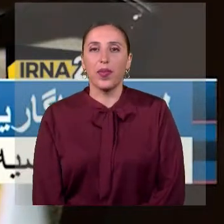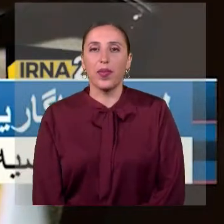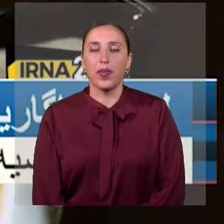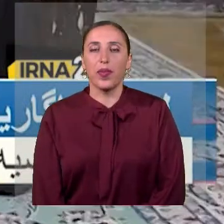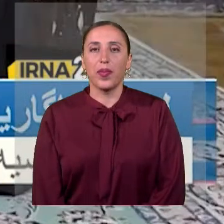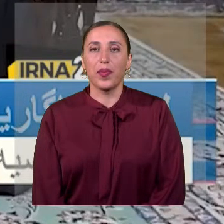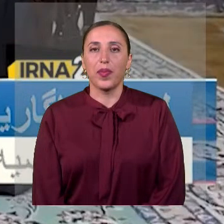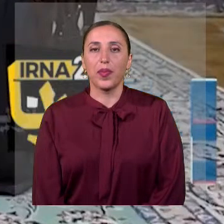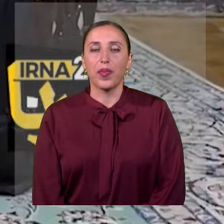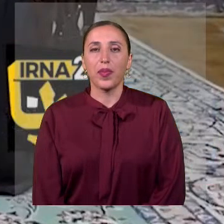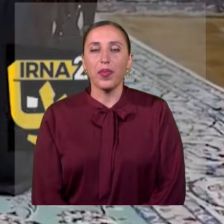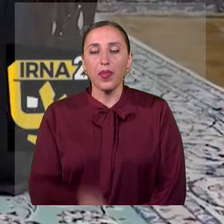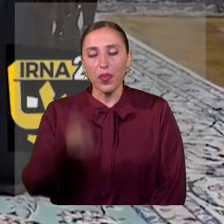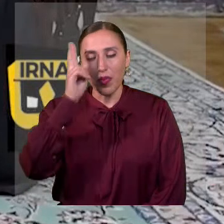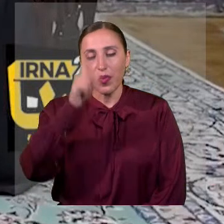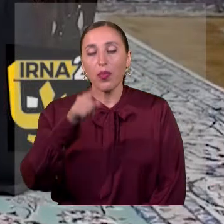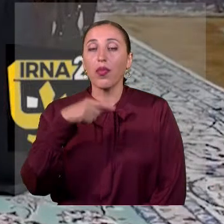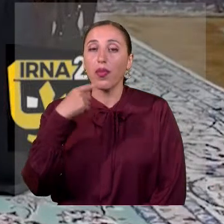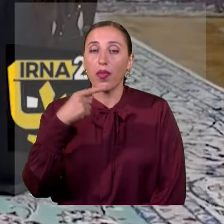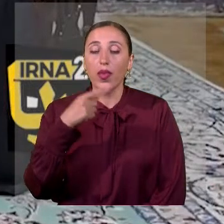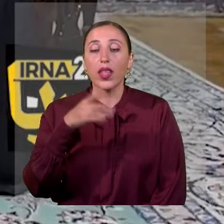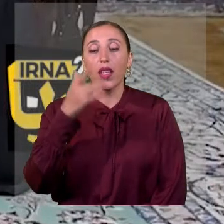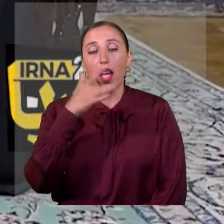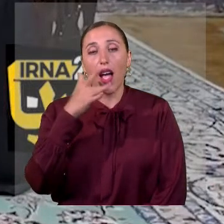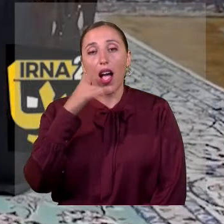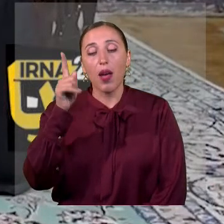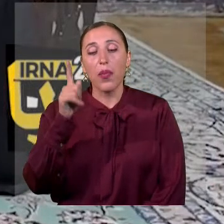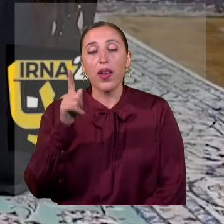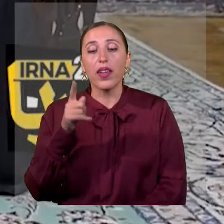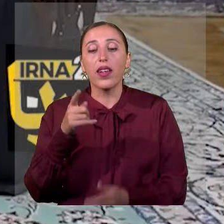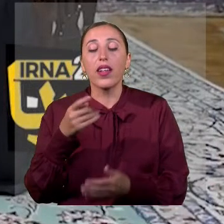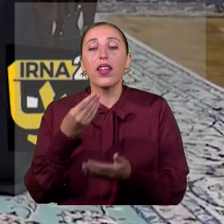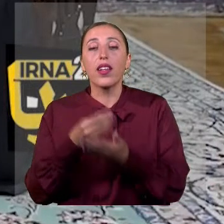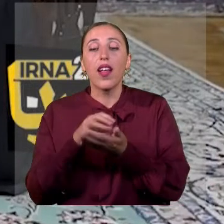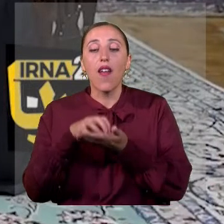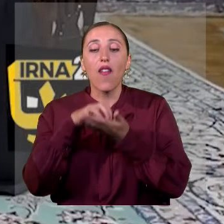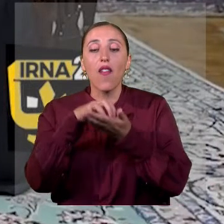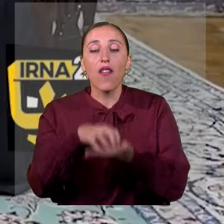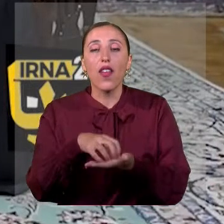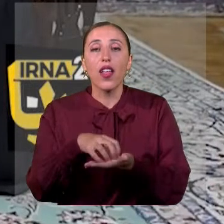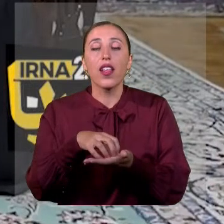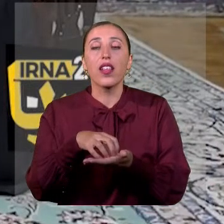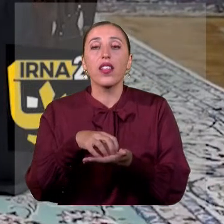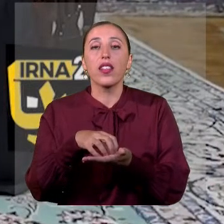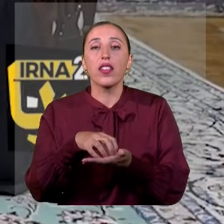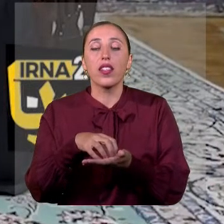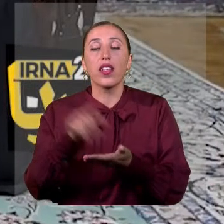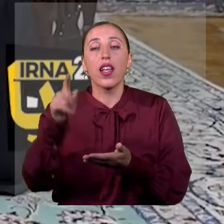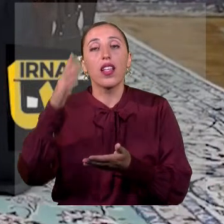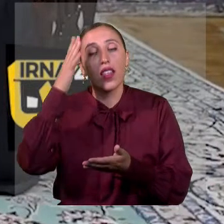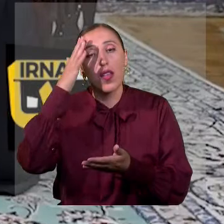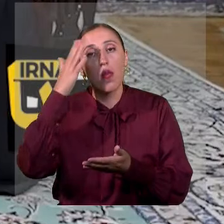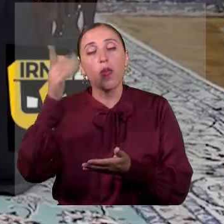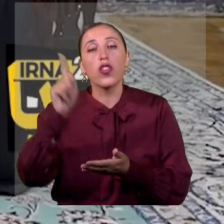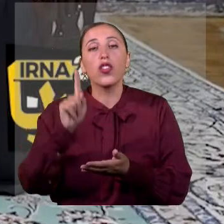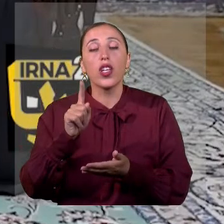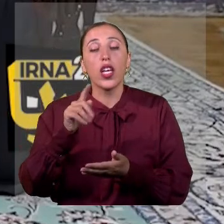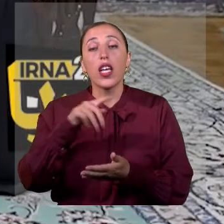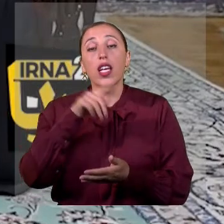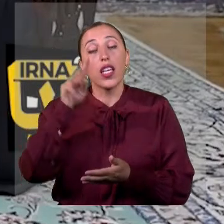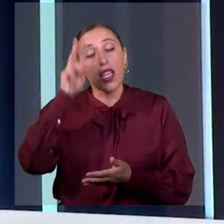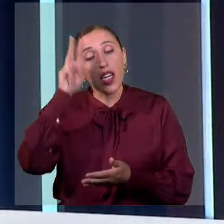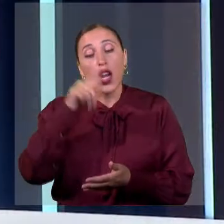Դեսպանի խոսքով ամերիկացիների կողմից ֆինանսավորվող կառույցի միակ նպատակը մեջբերում Իրանի և Ռուսաստանի հարաբերություններում